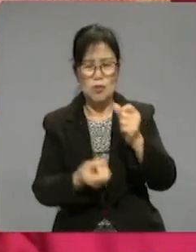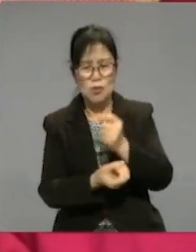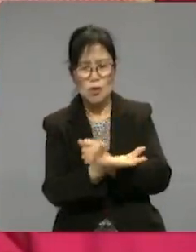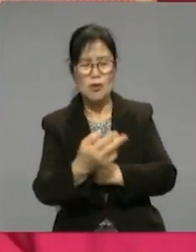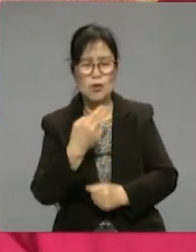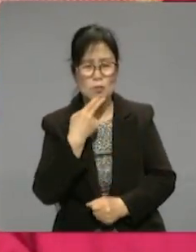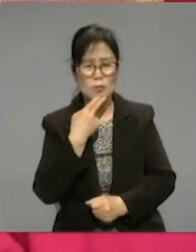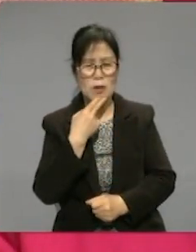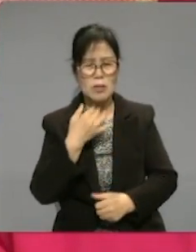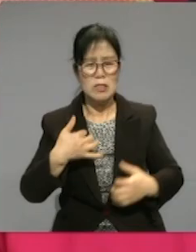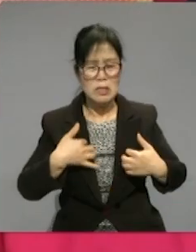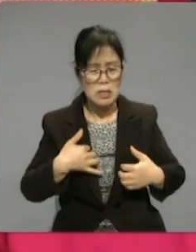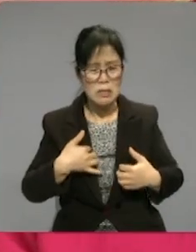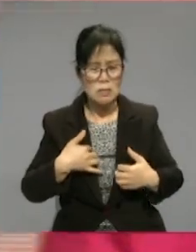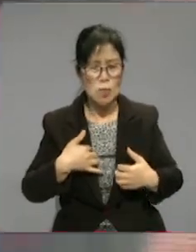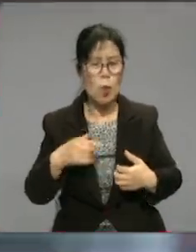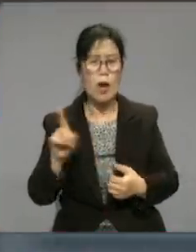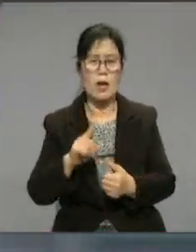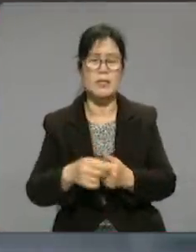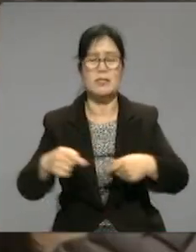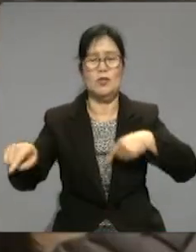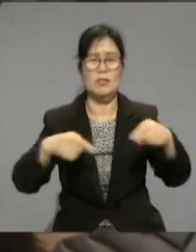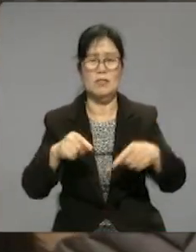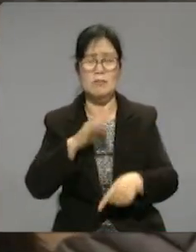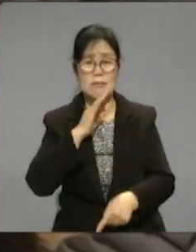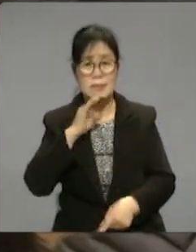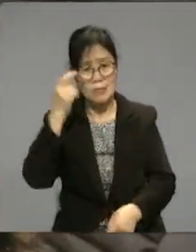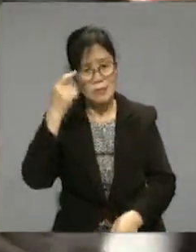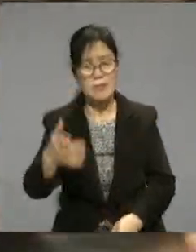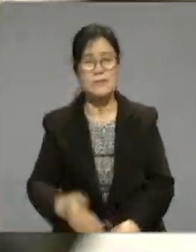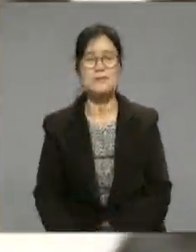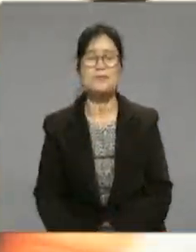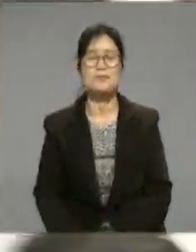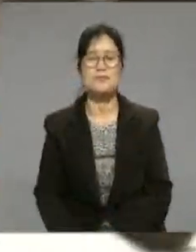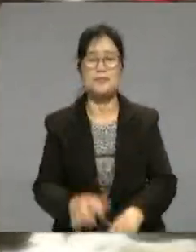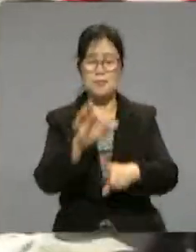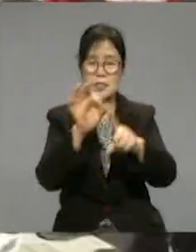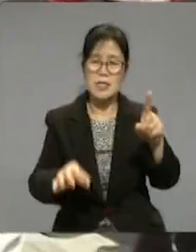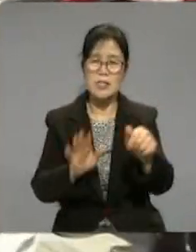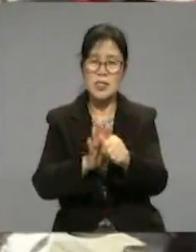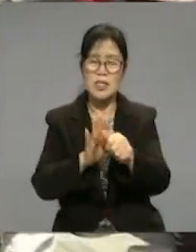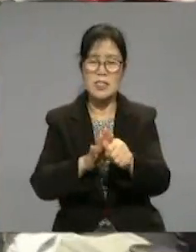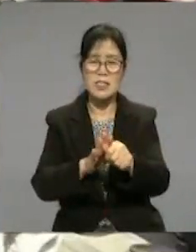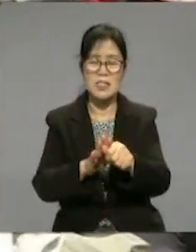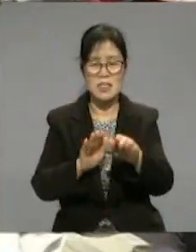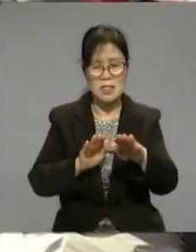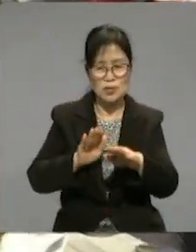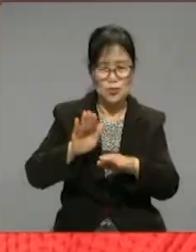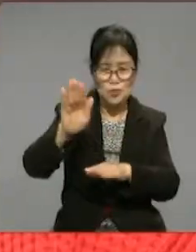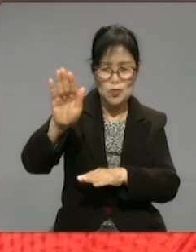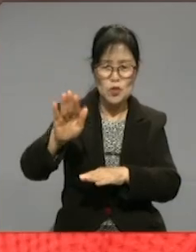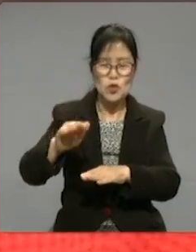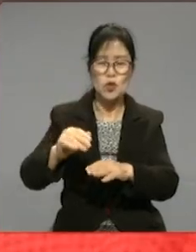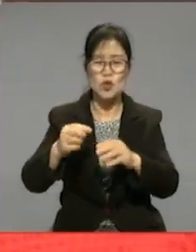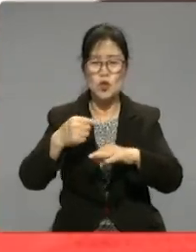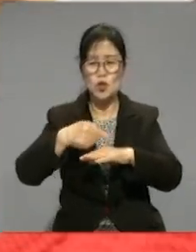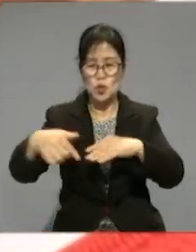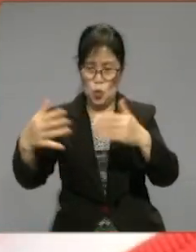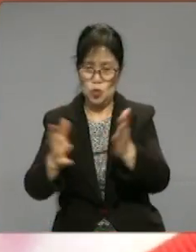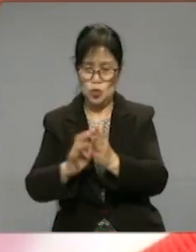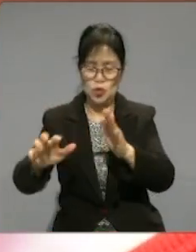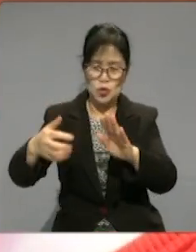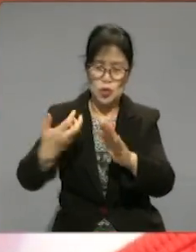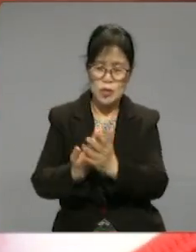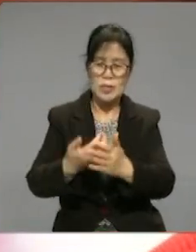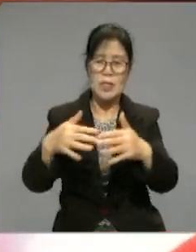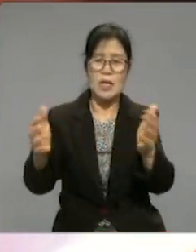장난합니까? 게임합니까? 여러분, 정치가 그런 겁니까? 비례정당 지지율이 상승세를 보이는 조국혁신당을 향해선